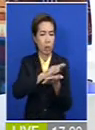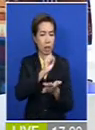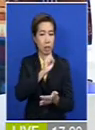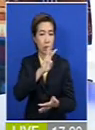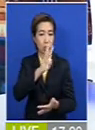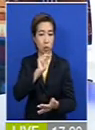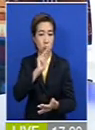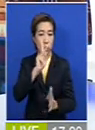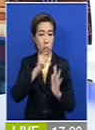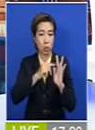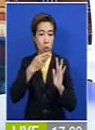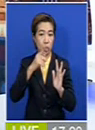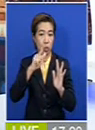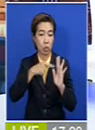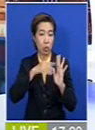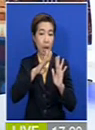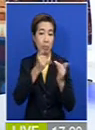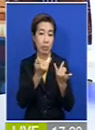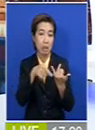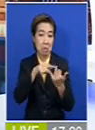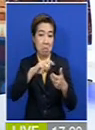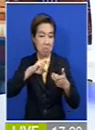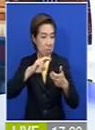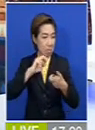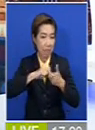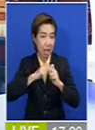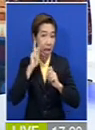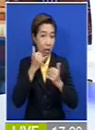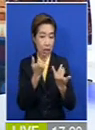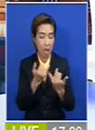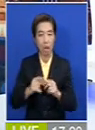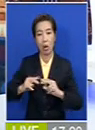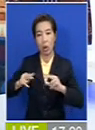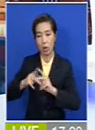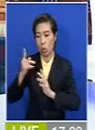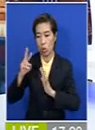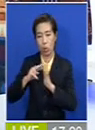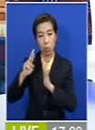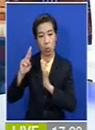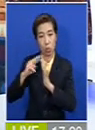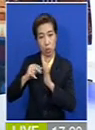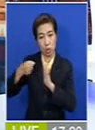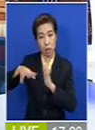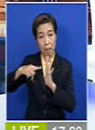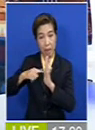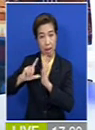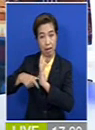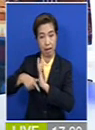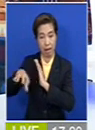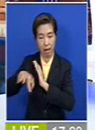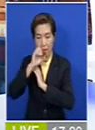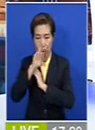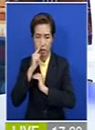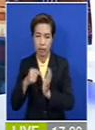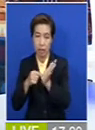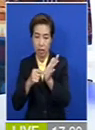ษาธิการในฐานะปฏิบัติหน้าที่เลขาธิการครุสภาให้ข้อมูลแบบนี้ครับบอกสัปดาห์หน้าจะเสนอให้กรรมการมาตรฐานวิช